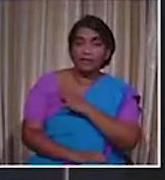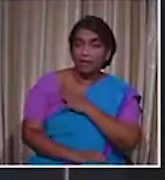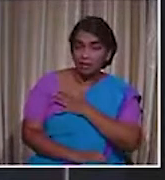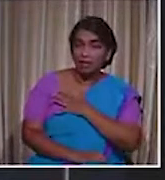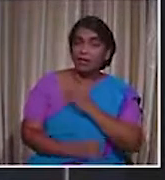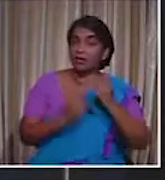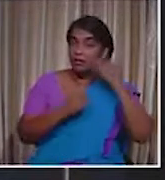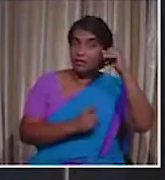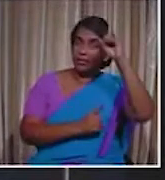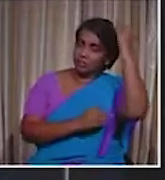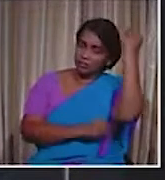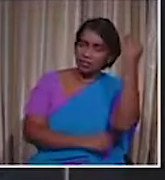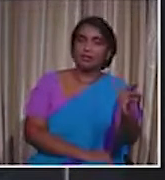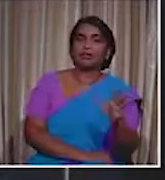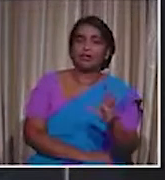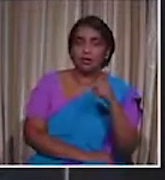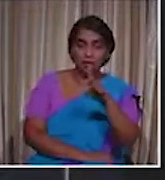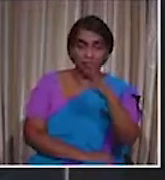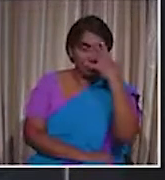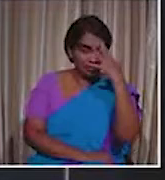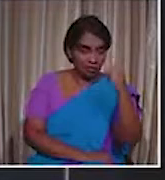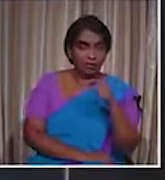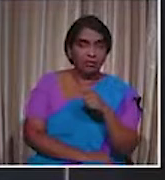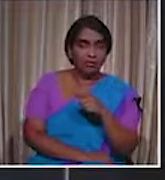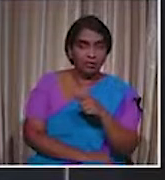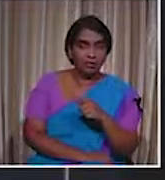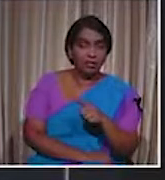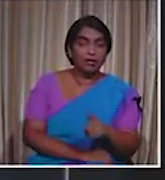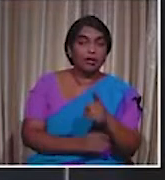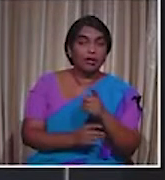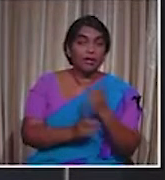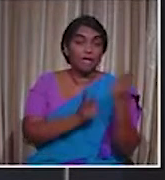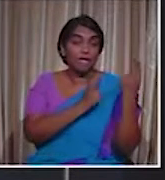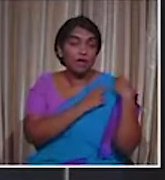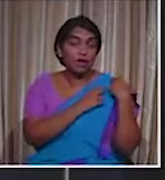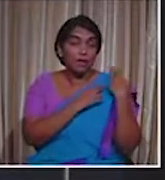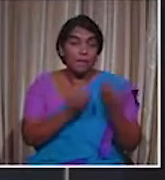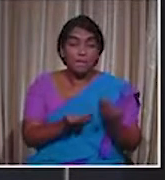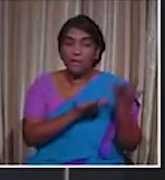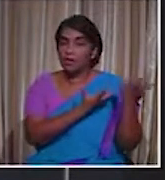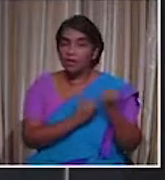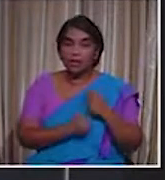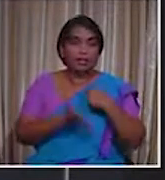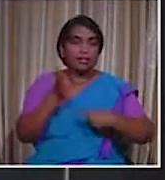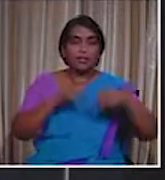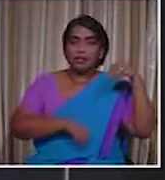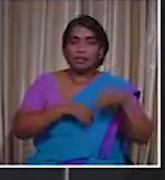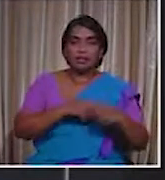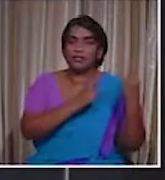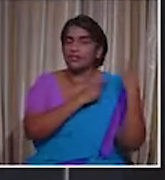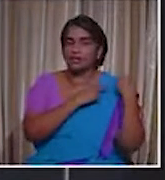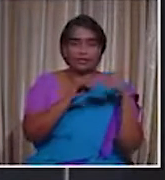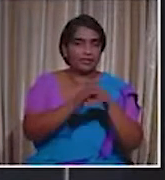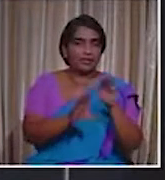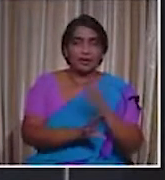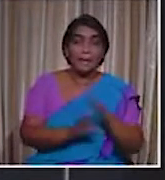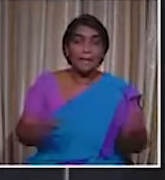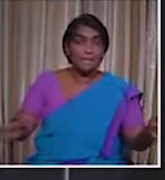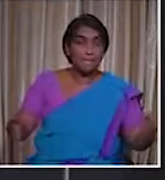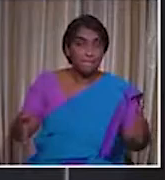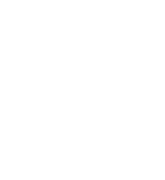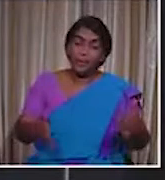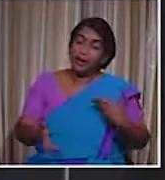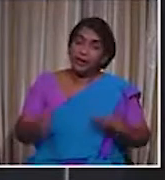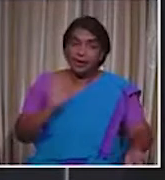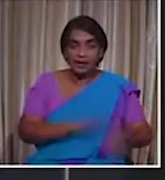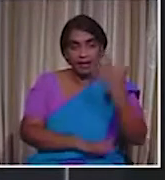දවසක එක පලිදෙයි මේක මතක තියාගන්න සර් බරා දින්න එකෙක්වත් මේ රටේ දේශපාලනේ කර දියන්නේ නැහැ පෙරහැර යන ගොඩක් උන්